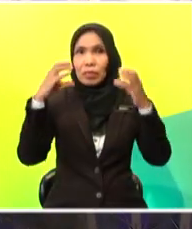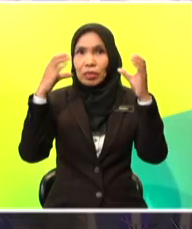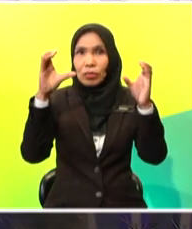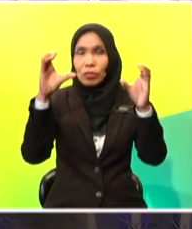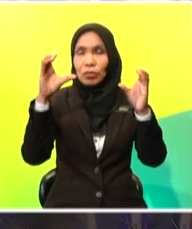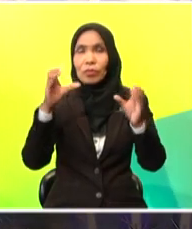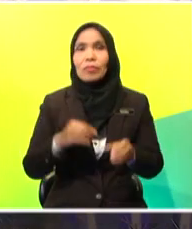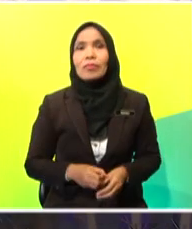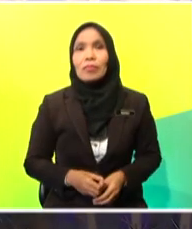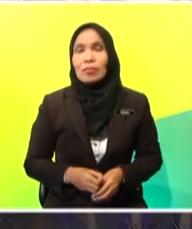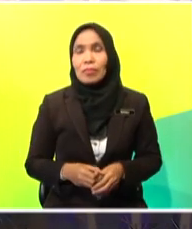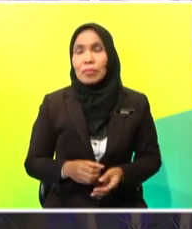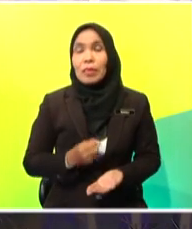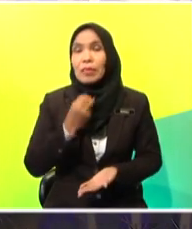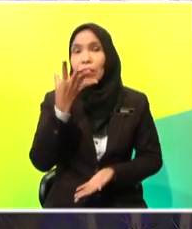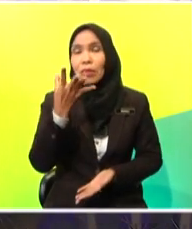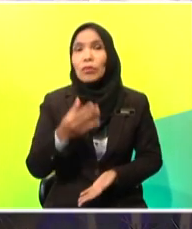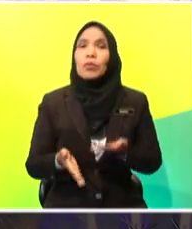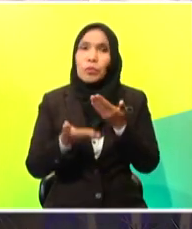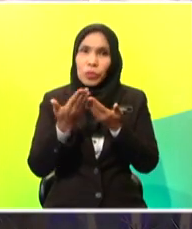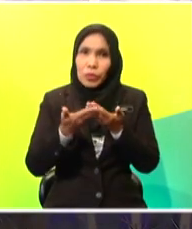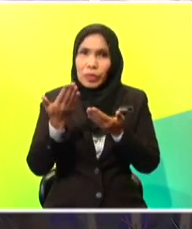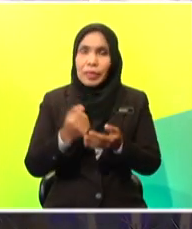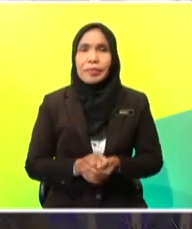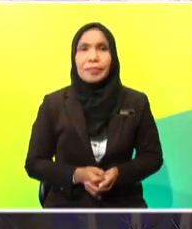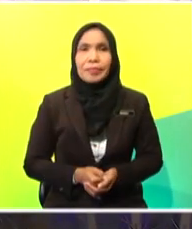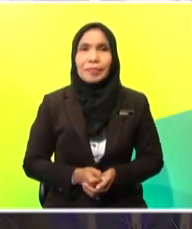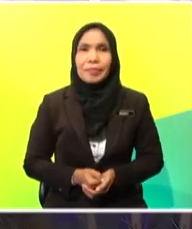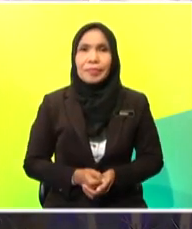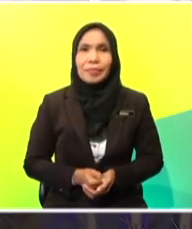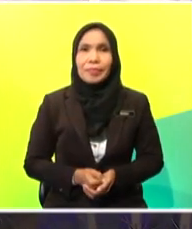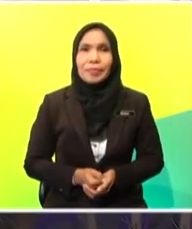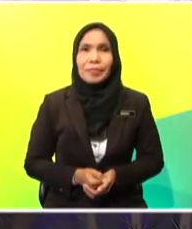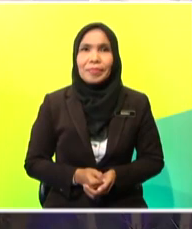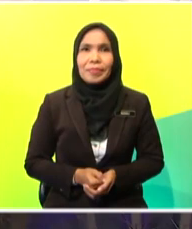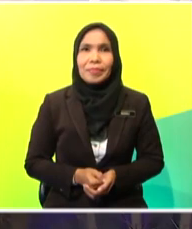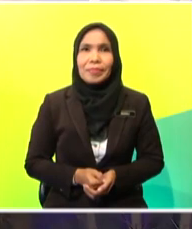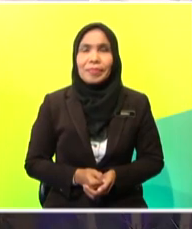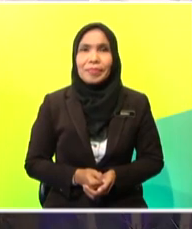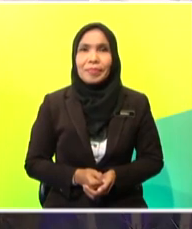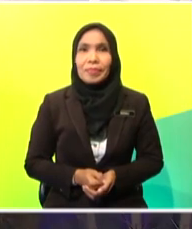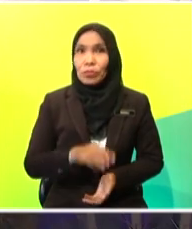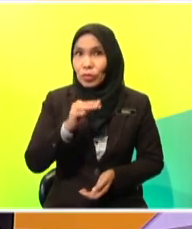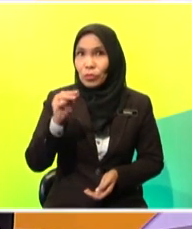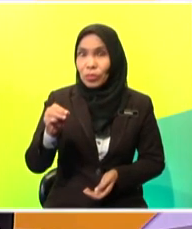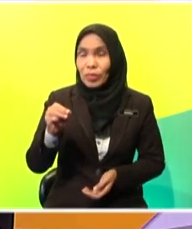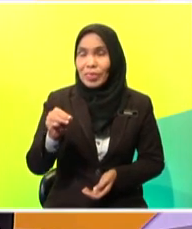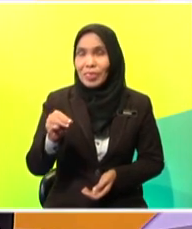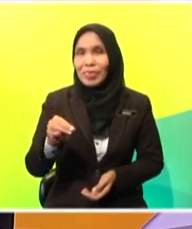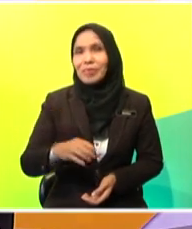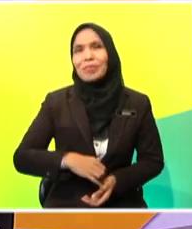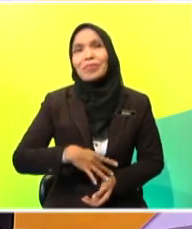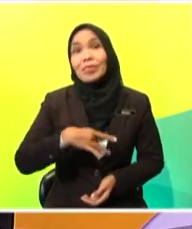setiap abjad iblis itu kita boleh ingat gambarannya Tentu murid-murid juga Kak rumah serono